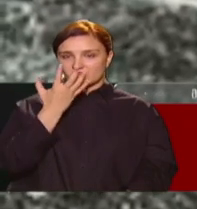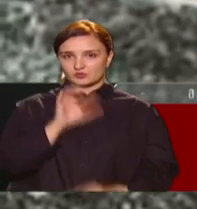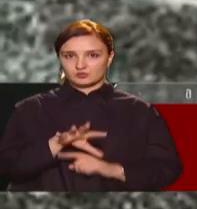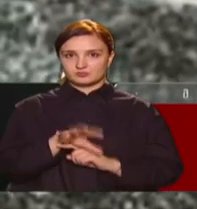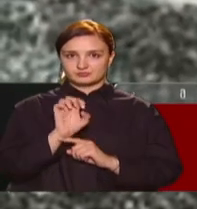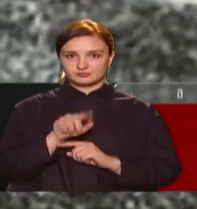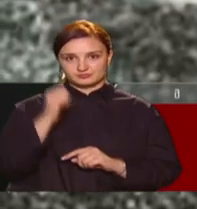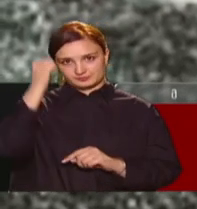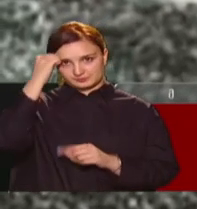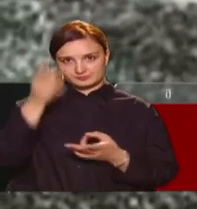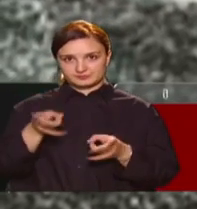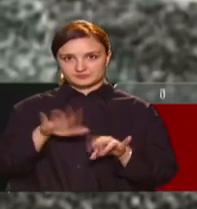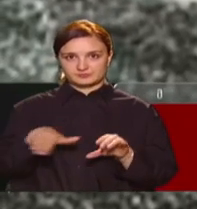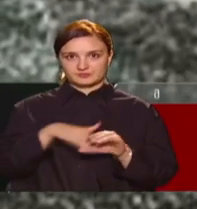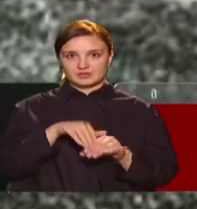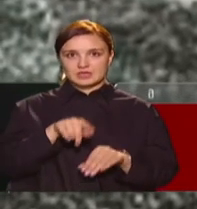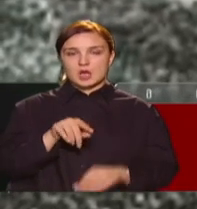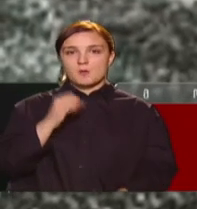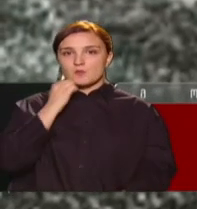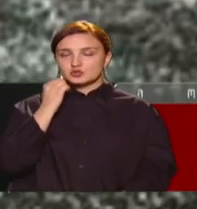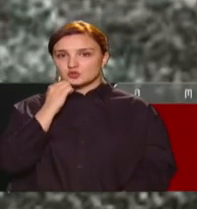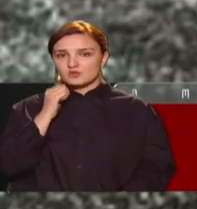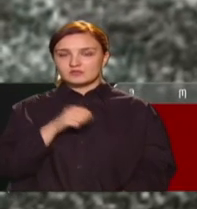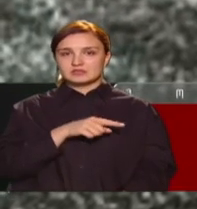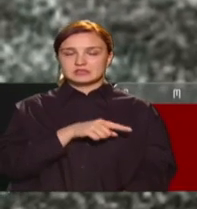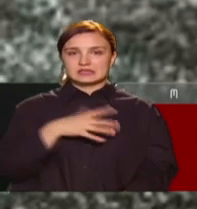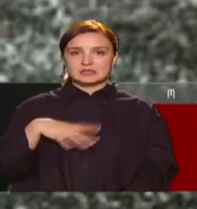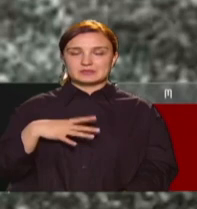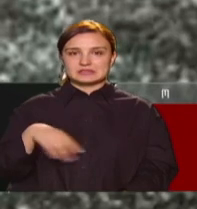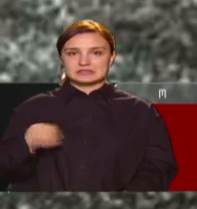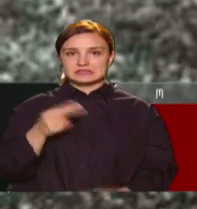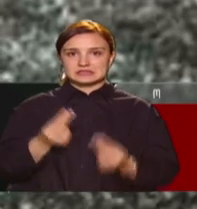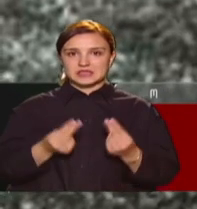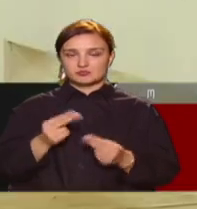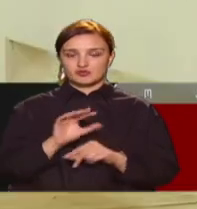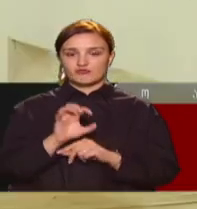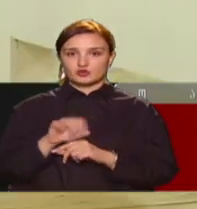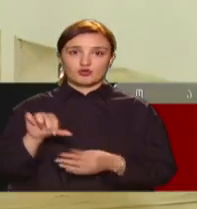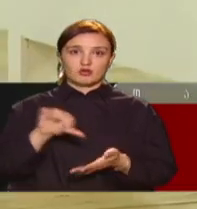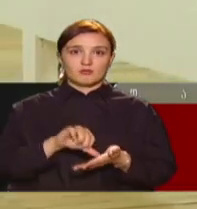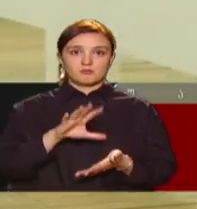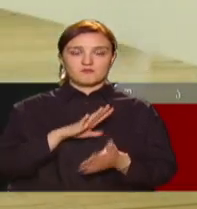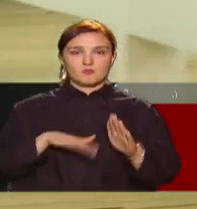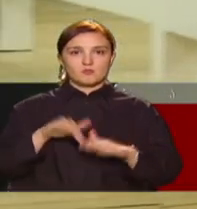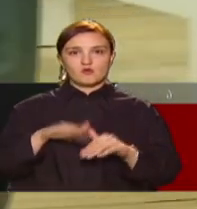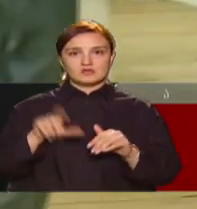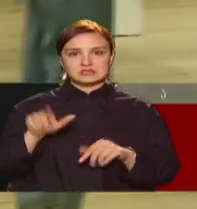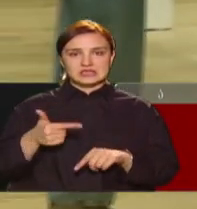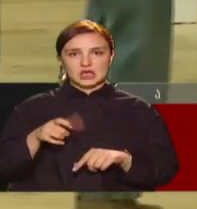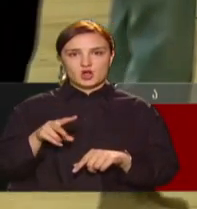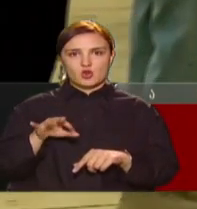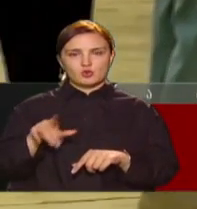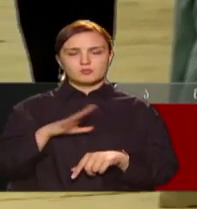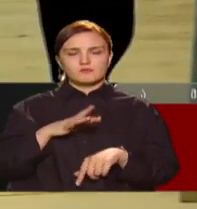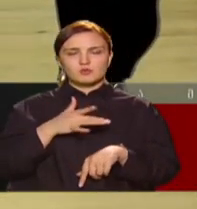ობიექტივმა შემოინახა. მოსკოვის სპარტაკისა და თბილისის დინამოს თამაშზე როგორც ფოტოგრაფი ისე იმყოფებოდა. პროფესიით გეოლოგს არაერთი ჰობი